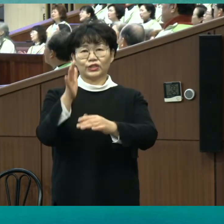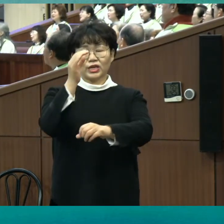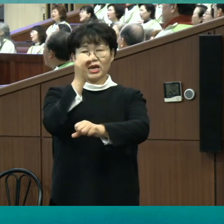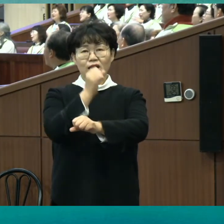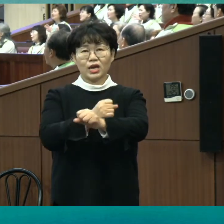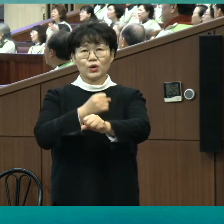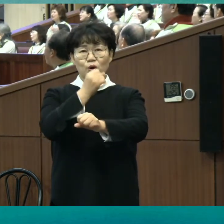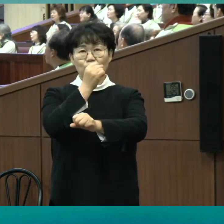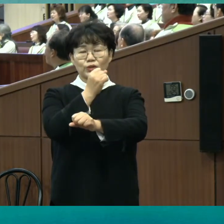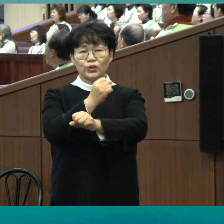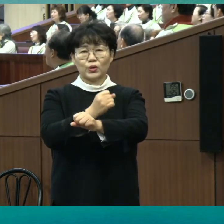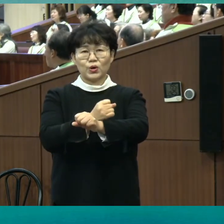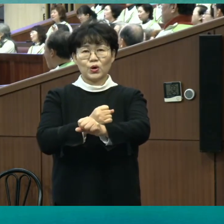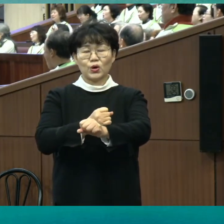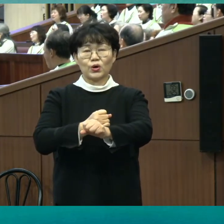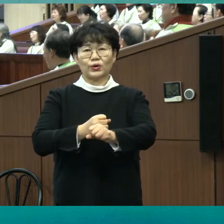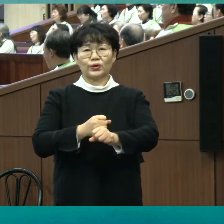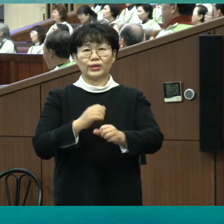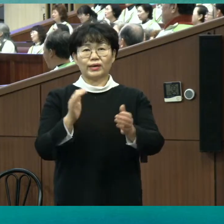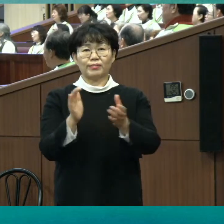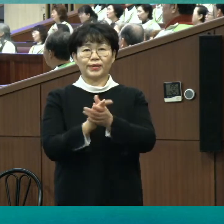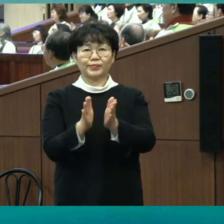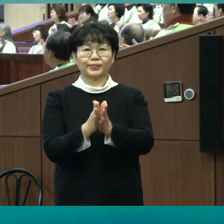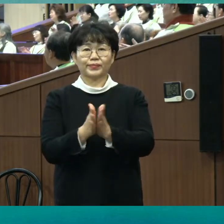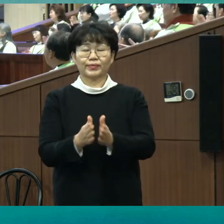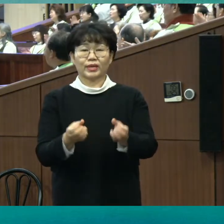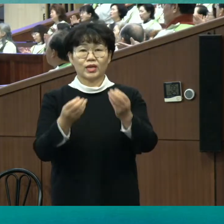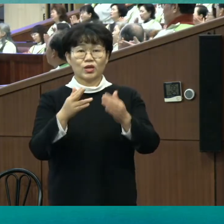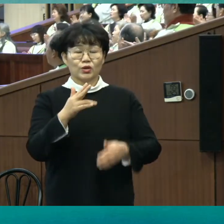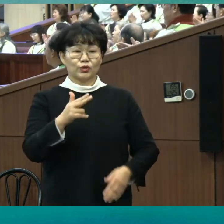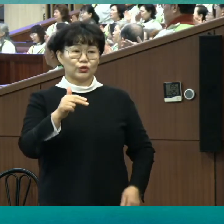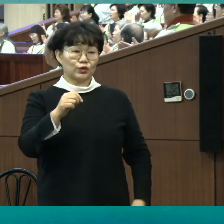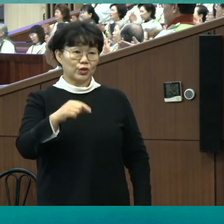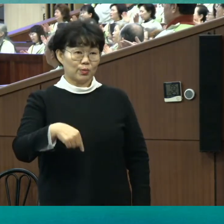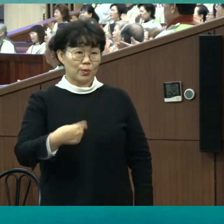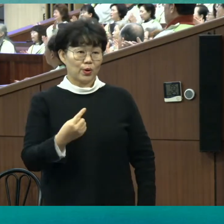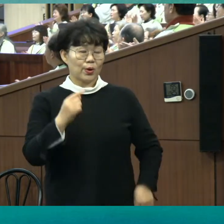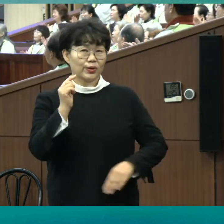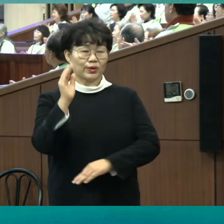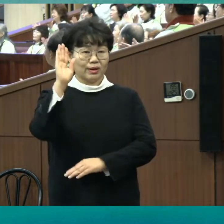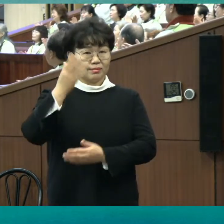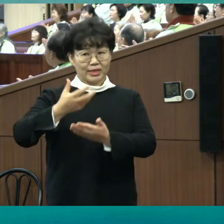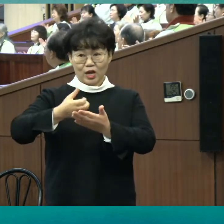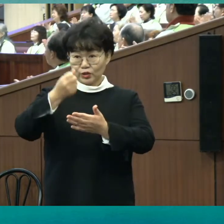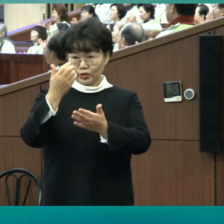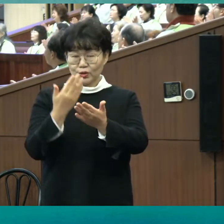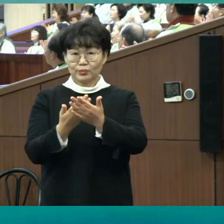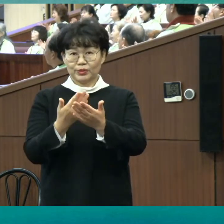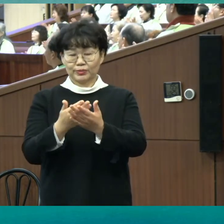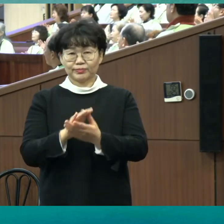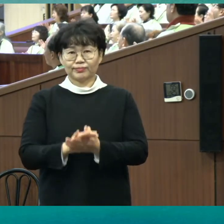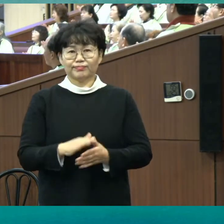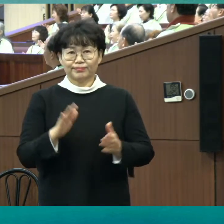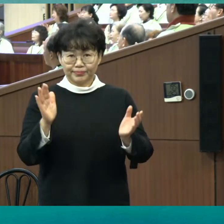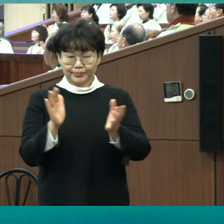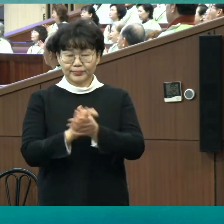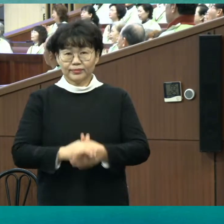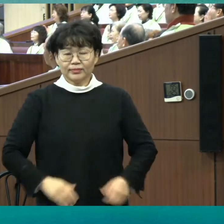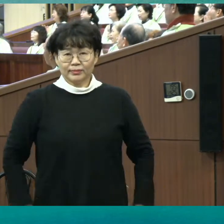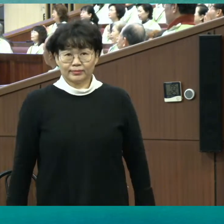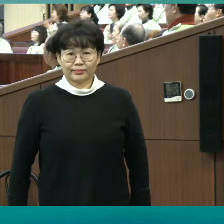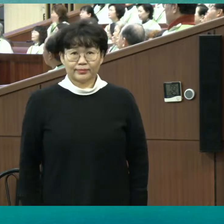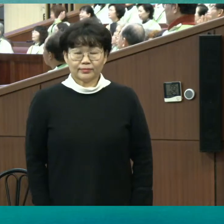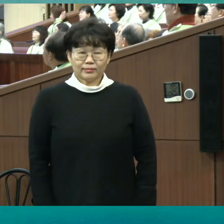예수의 공로. 할렐루야. 주님 홀로 영광 받아 주시옵소서. 아멘.